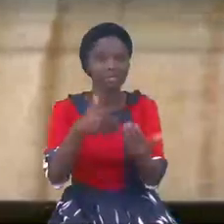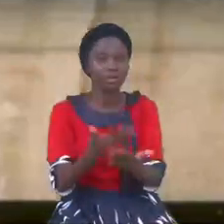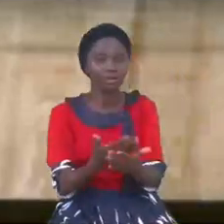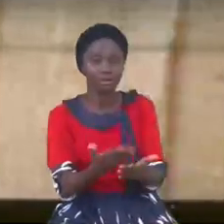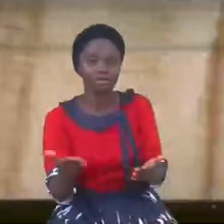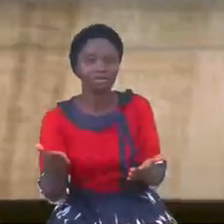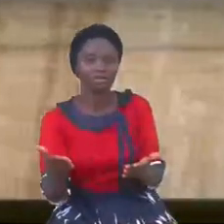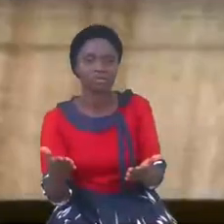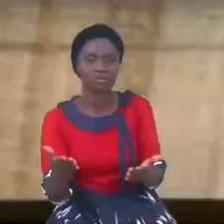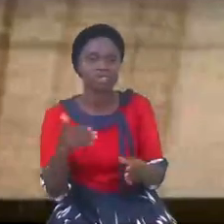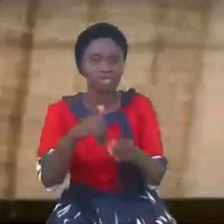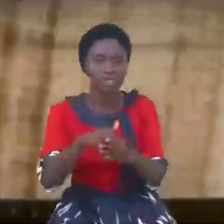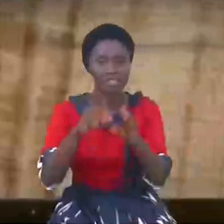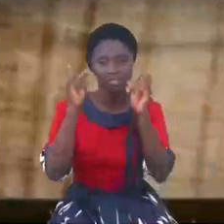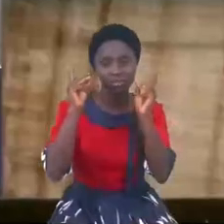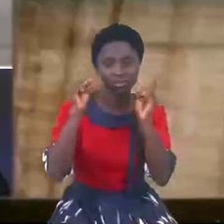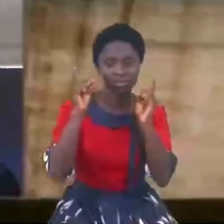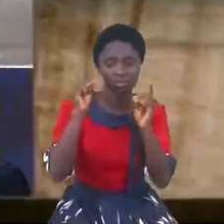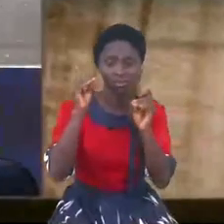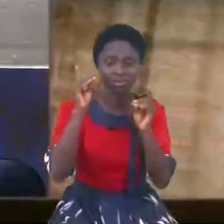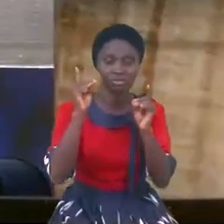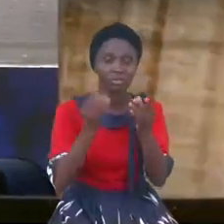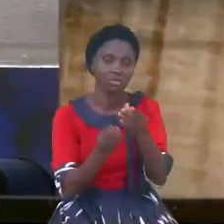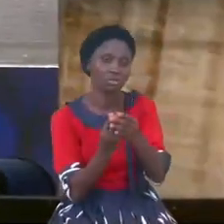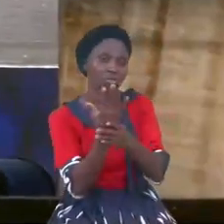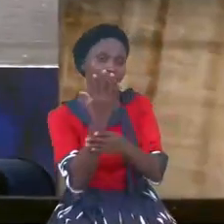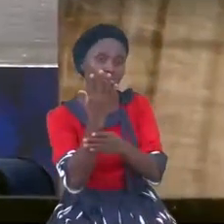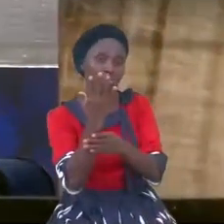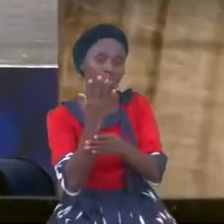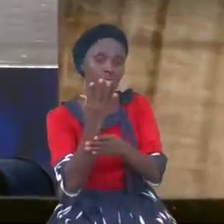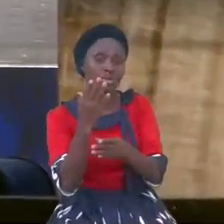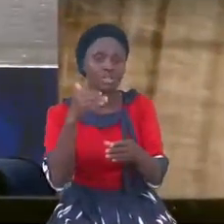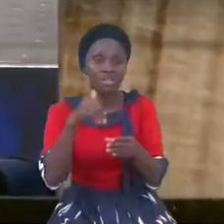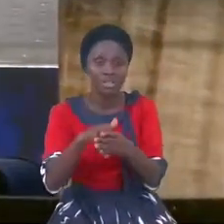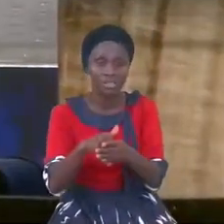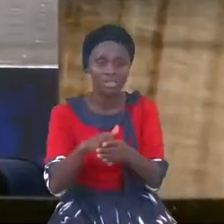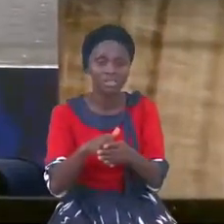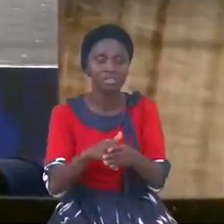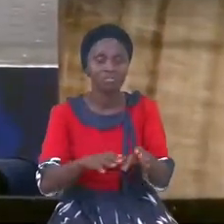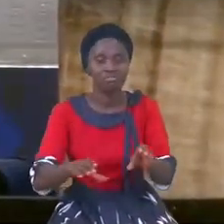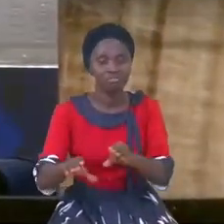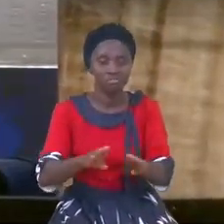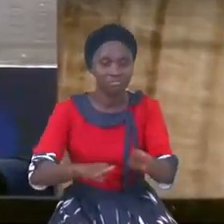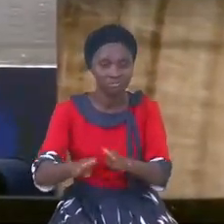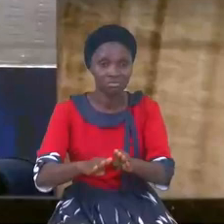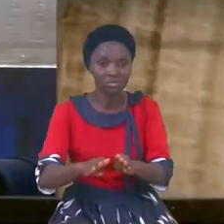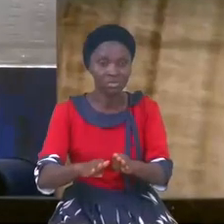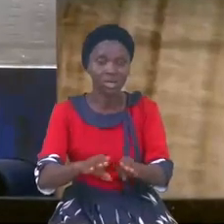doctrine, que nous croissions à tous égards en doctrine, en œuvre, croissions en